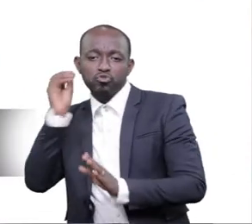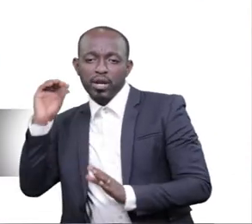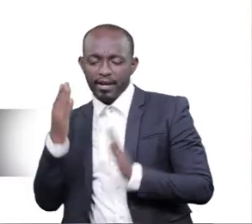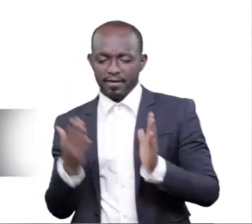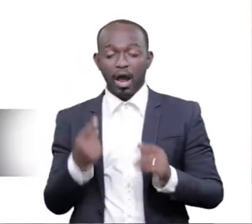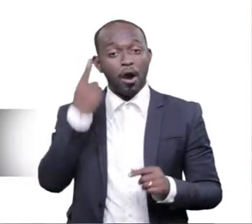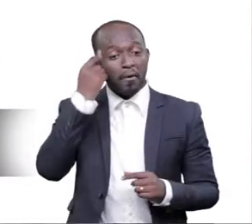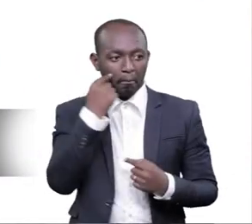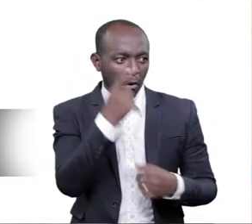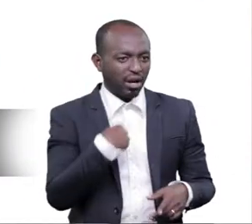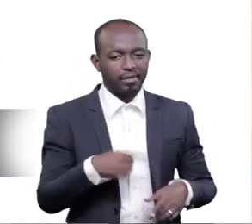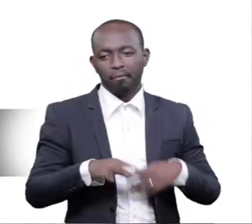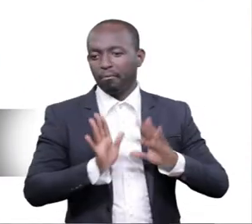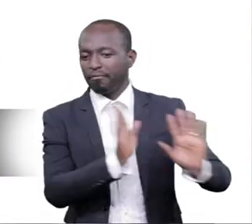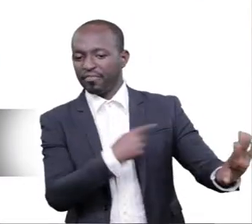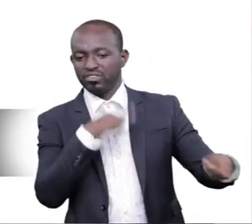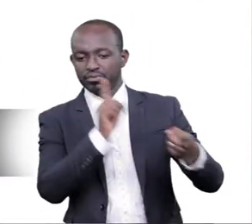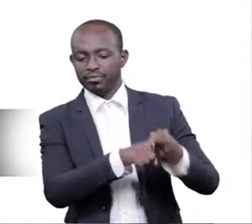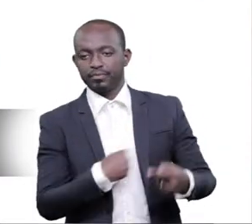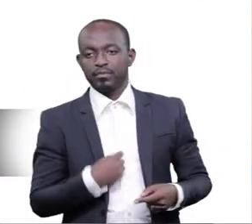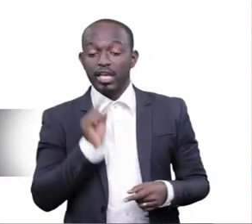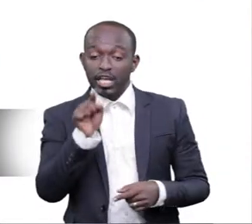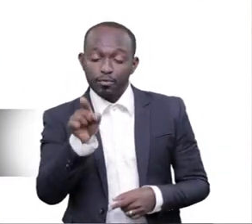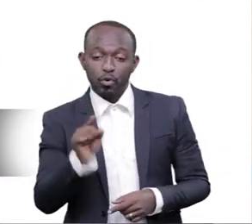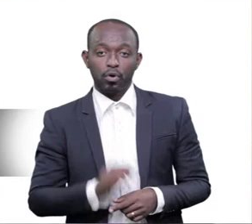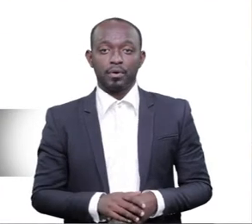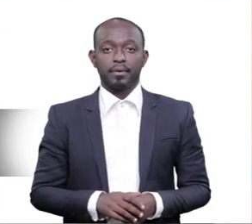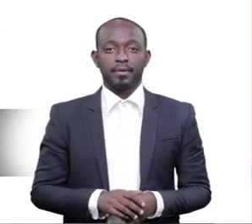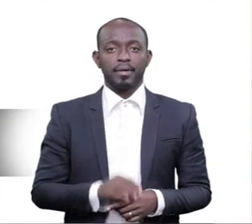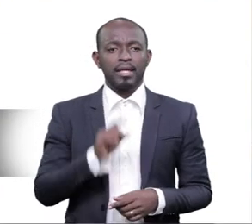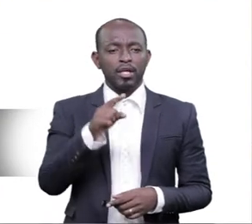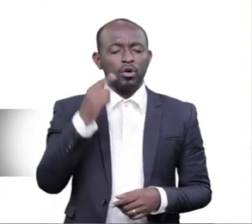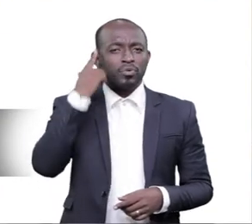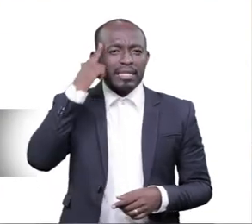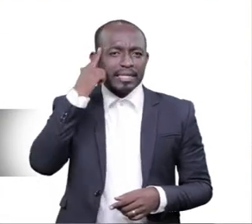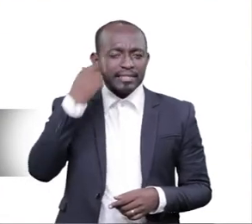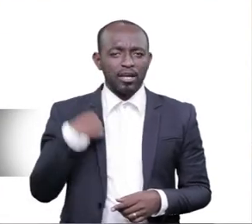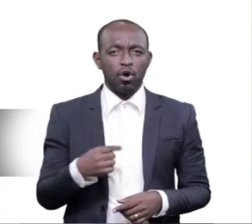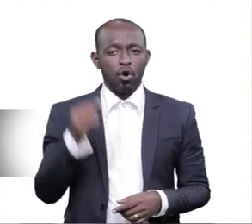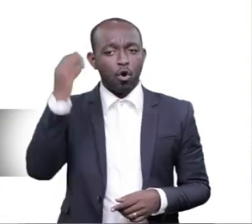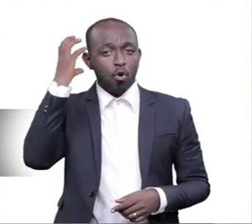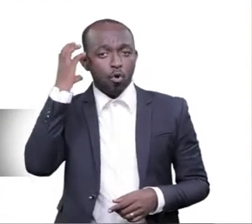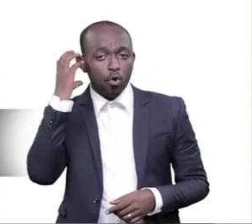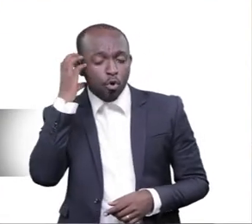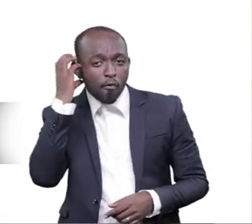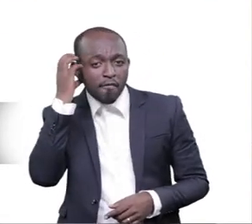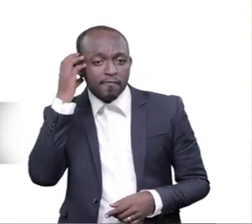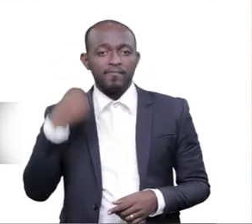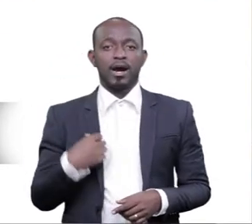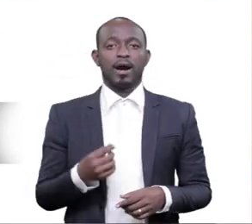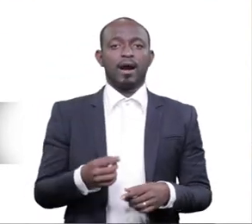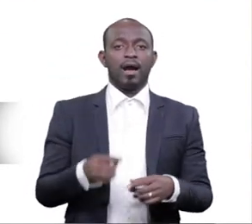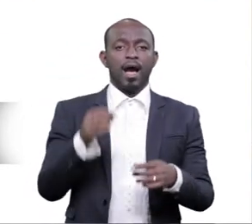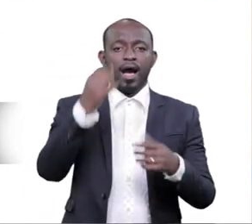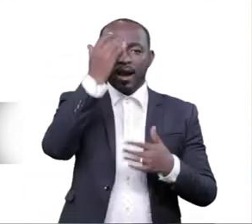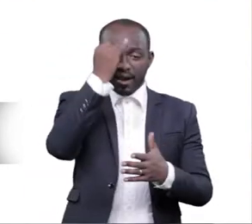babibonaga ibyo byaterwaga nuko mu by'ukuri ubumenyi bwa virus itera sida bwari bukiri hasi cyane guhera